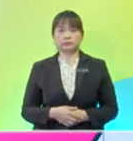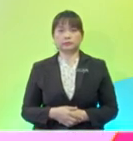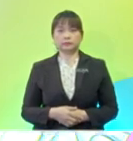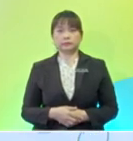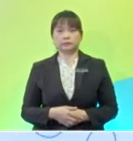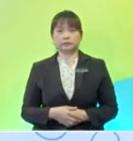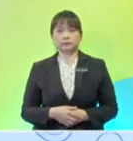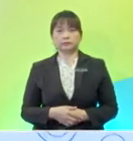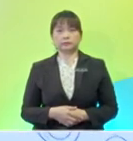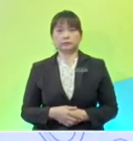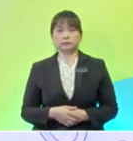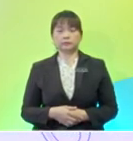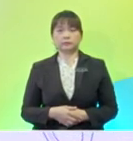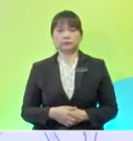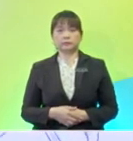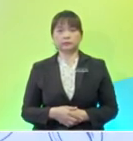Betul tuh